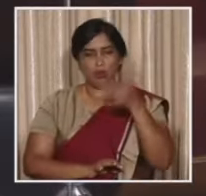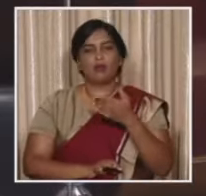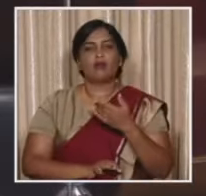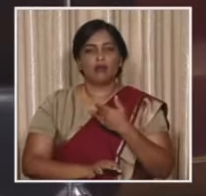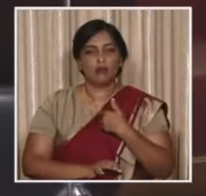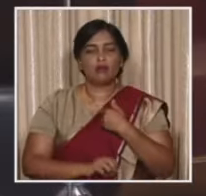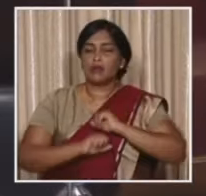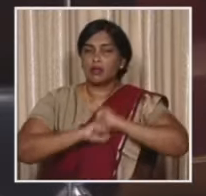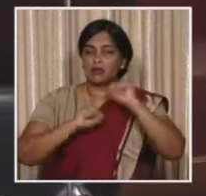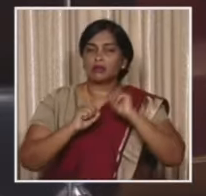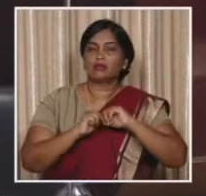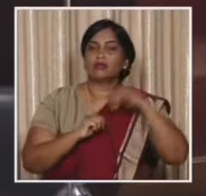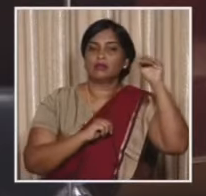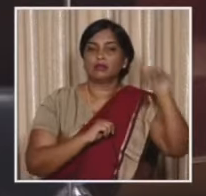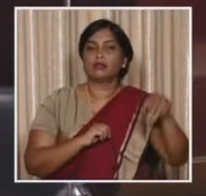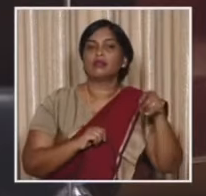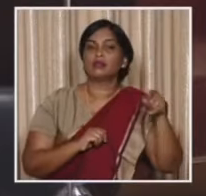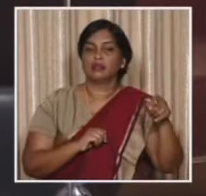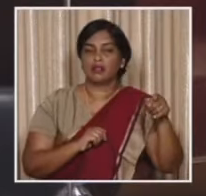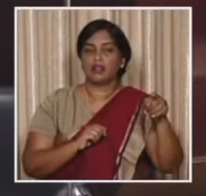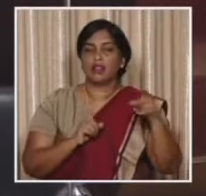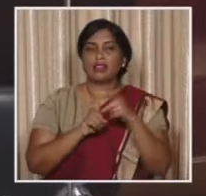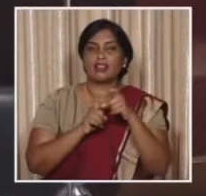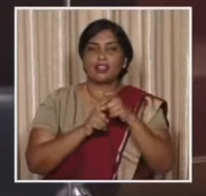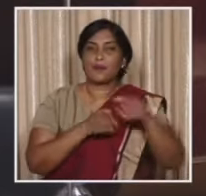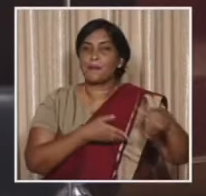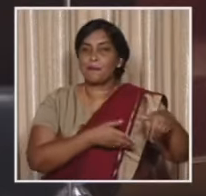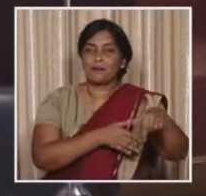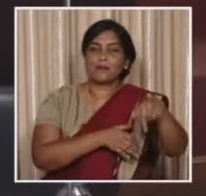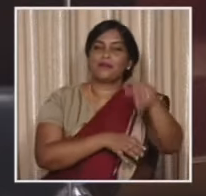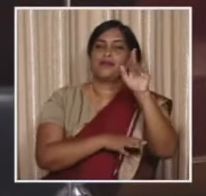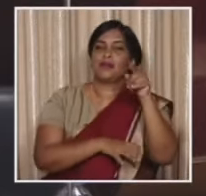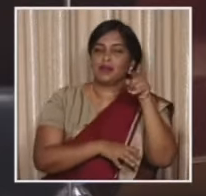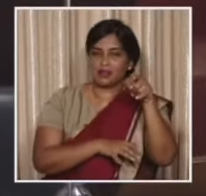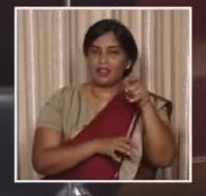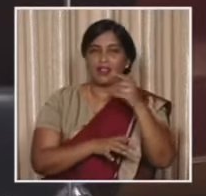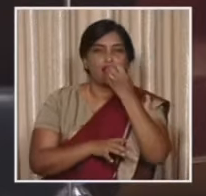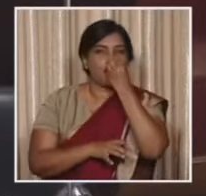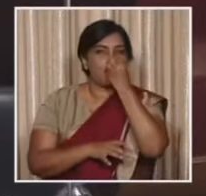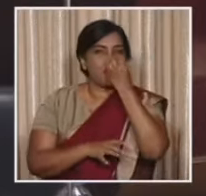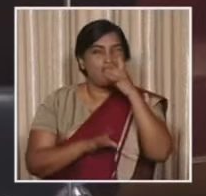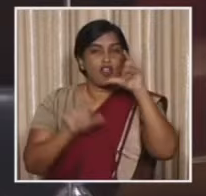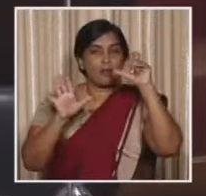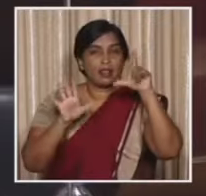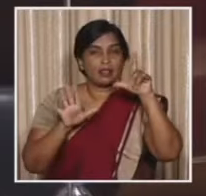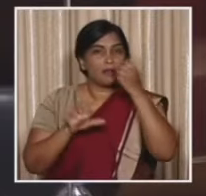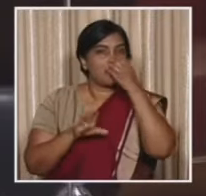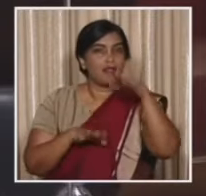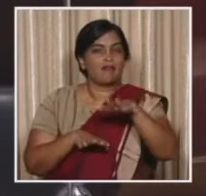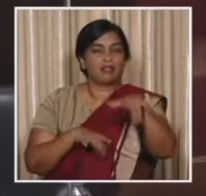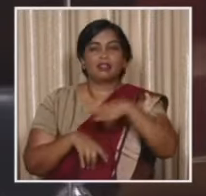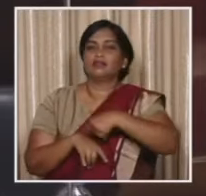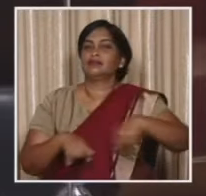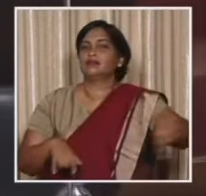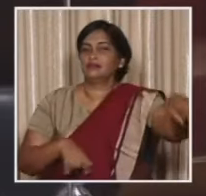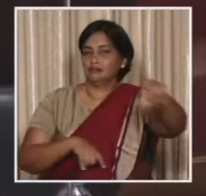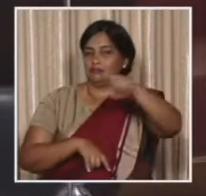Api virus tawa biapa hari tiba daripada balba wata. Ini Victoria Park Bihar pada Vidyalaya